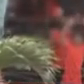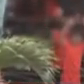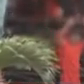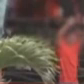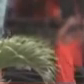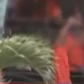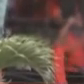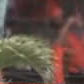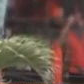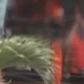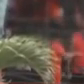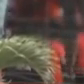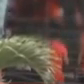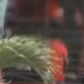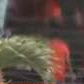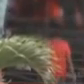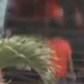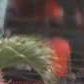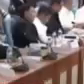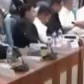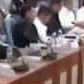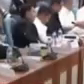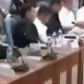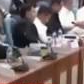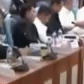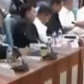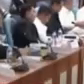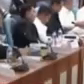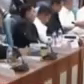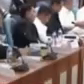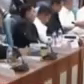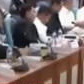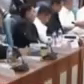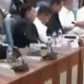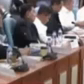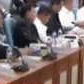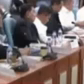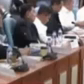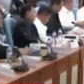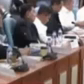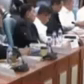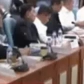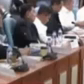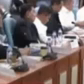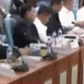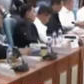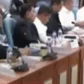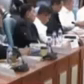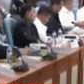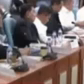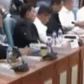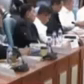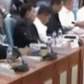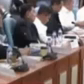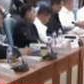kinakailangan pang maglipat ng libo-libong PDL para magawa ito. Yan. Kasi pinupuna din ng mga kongresista kanina,